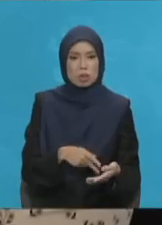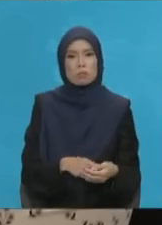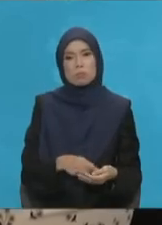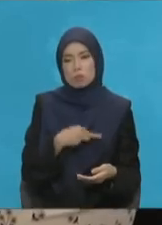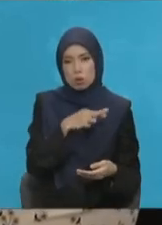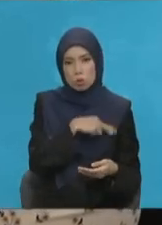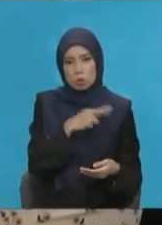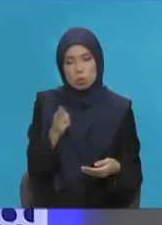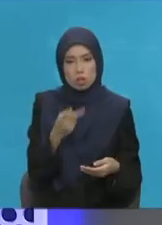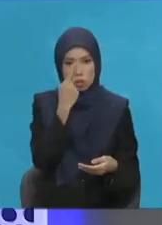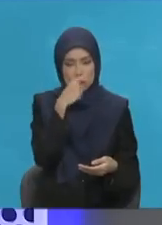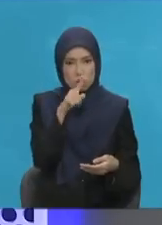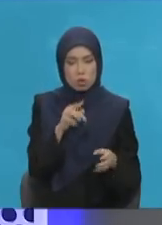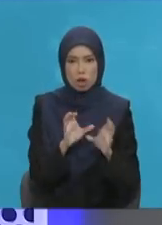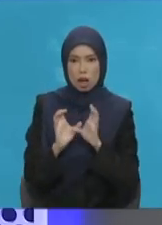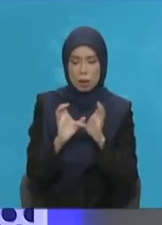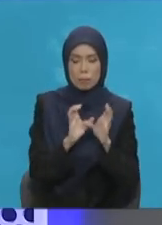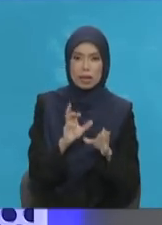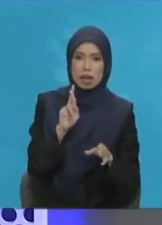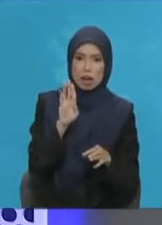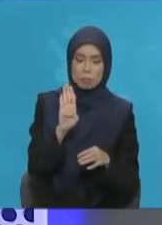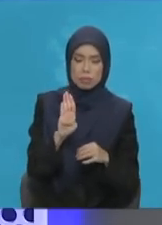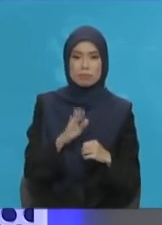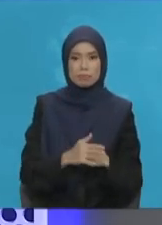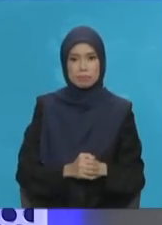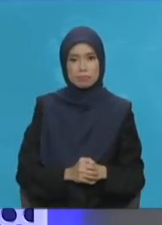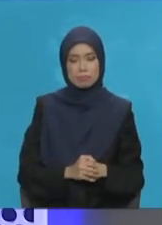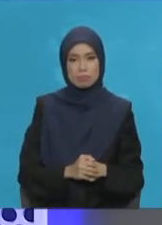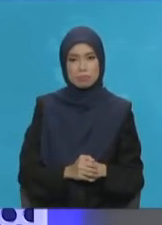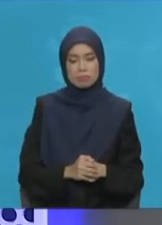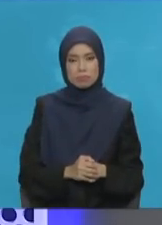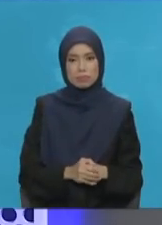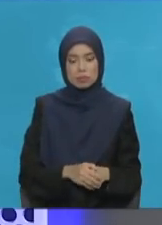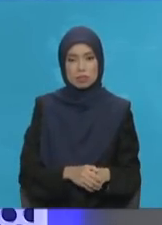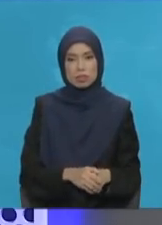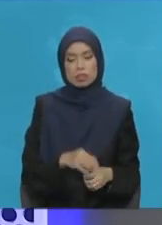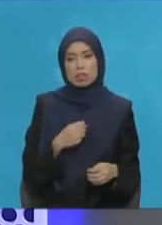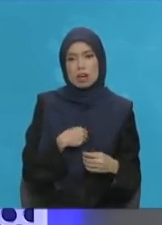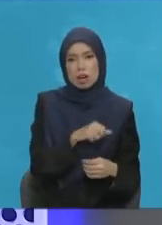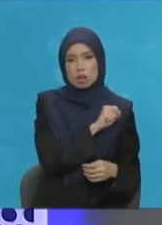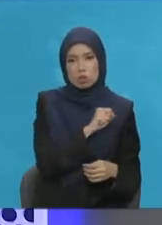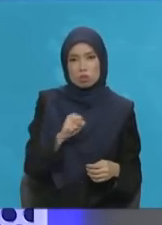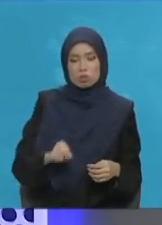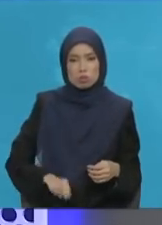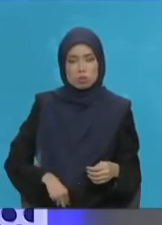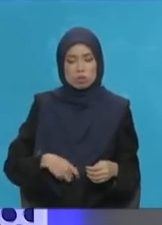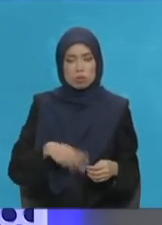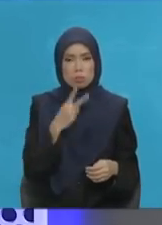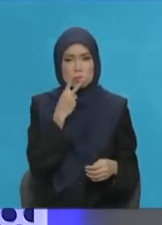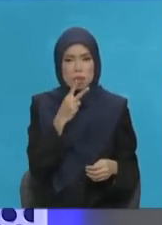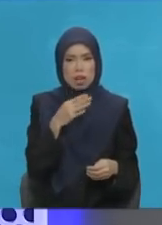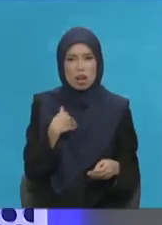Hardi ke bawah dunia Maha Mulia juga menzahirkan keprihatinan Baginda mengenai